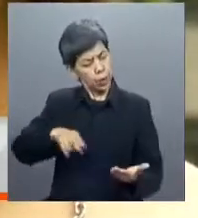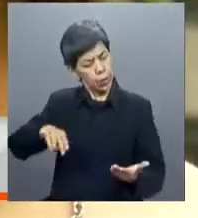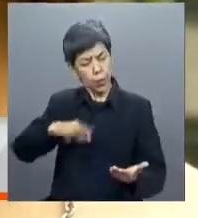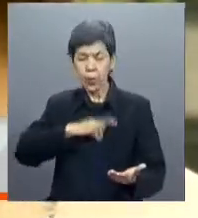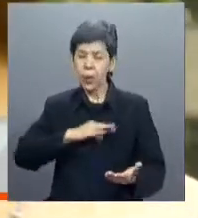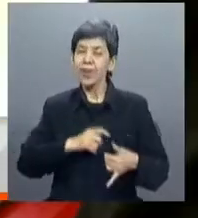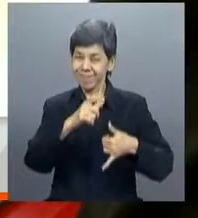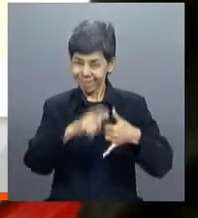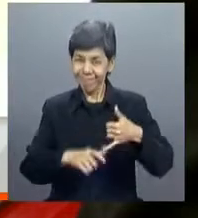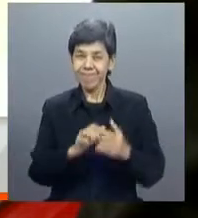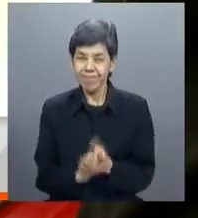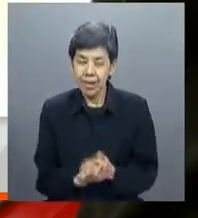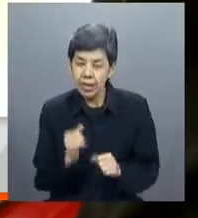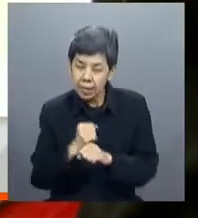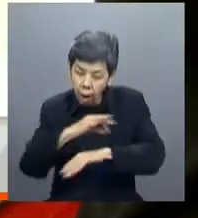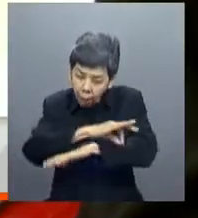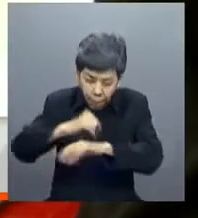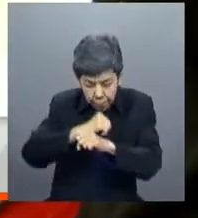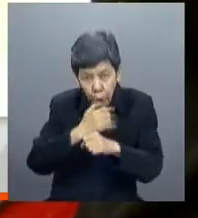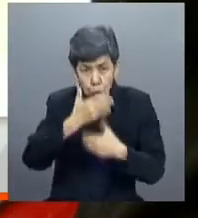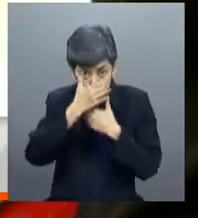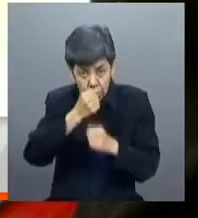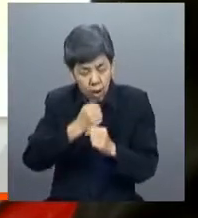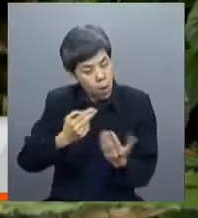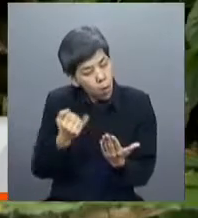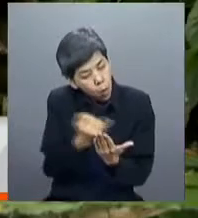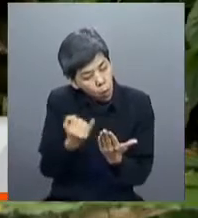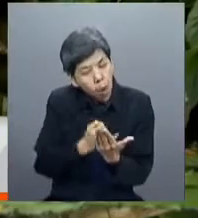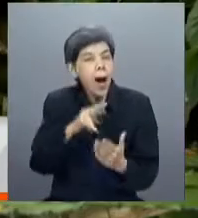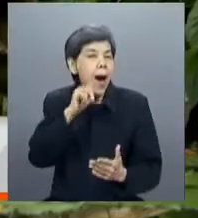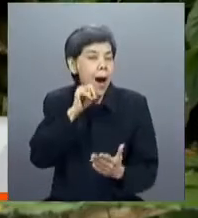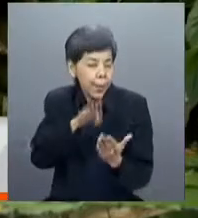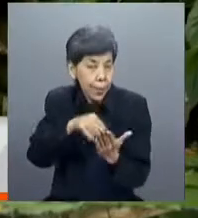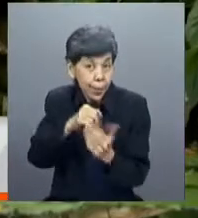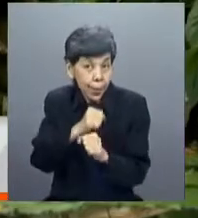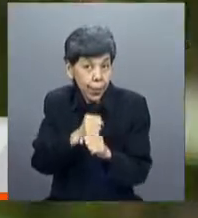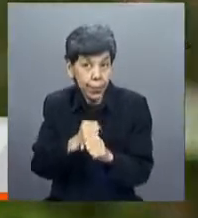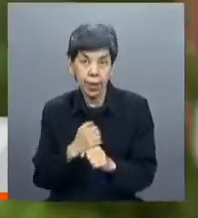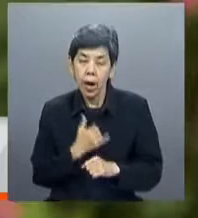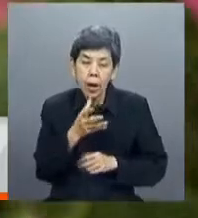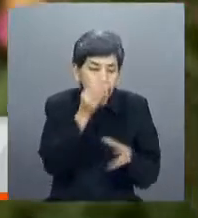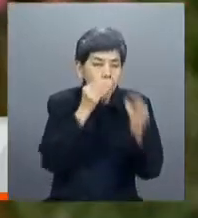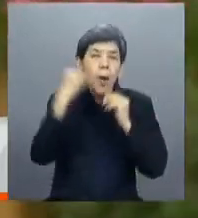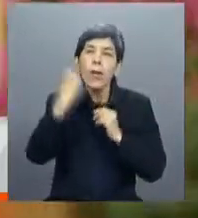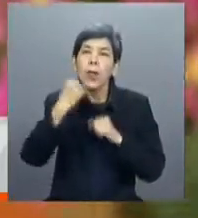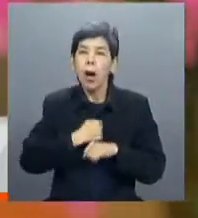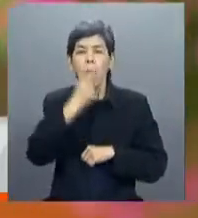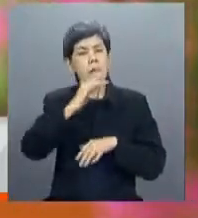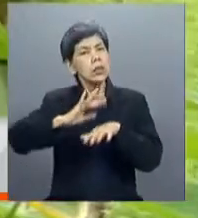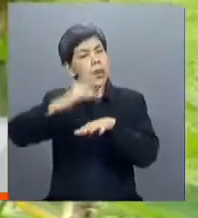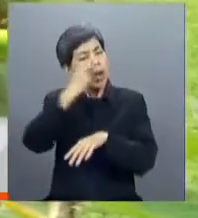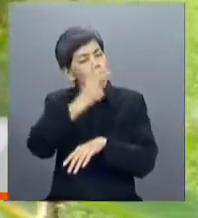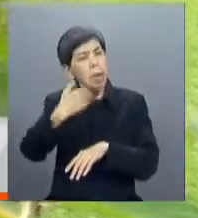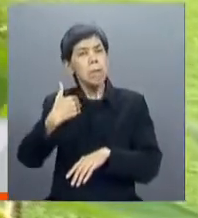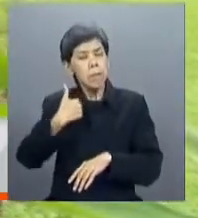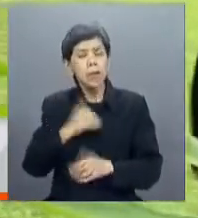พย์มณีชัยแสนสุขสถาปนิกชุมชนที่สนใจงานวาดภาพสีน้ำการลงพื้นที่กับงานประจำทำให้เห็นธรรมชาติหลายแ